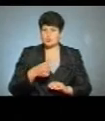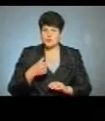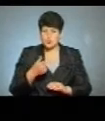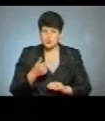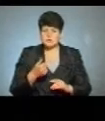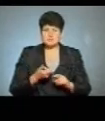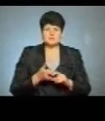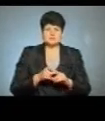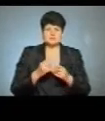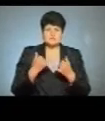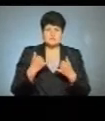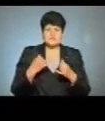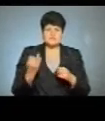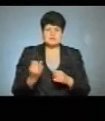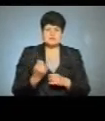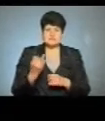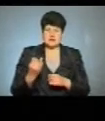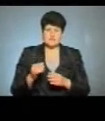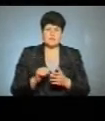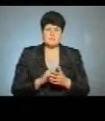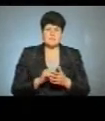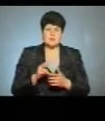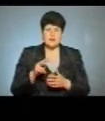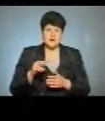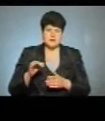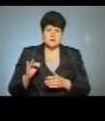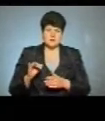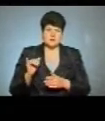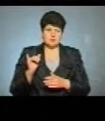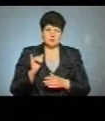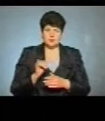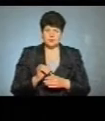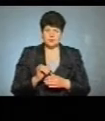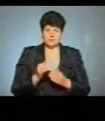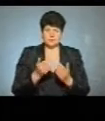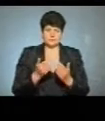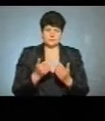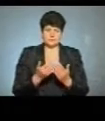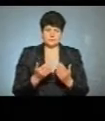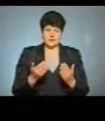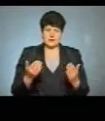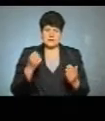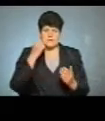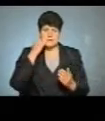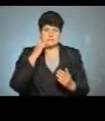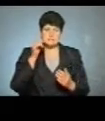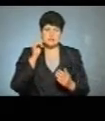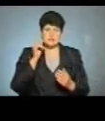Надзвичайно цікаві матеріали у вітрині «Старий